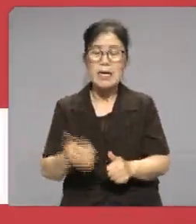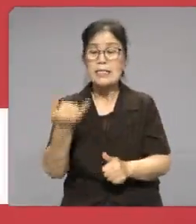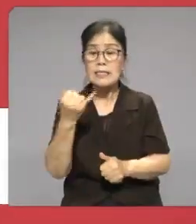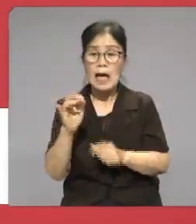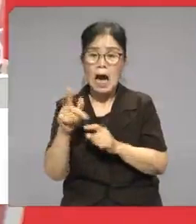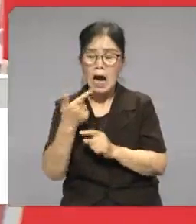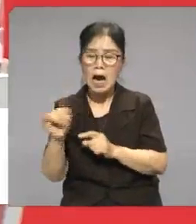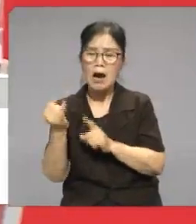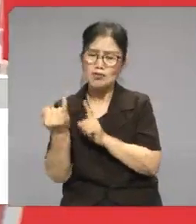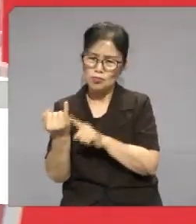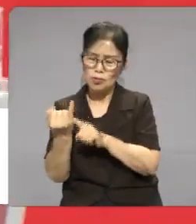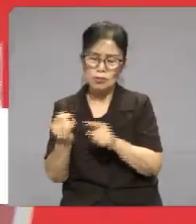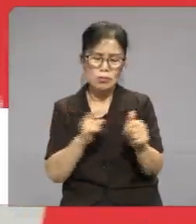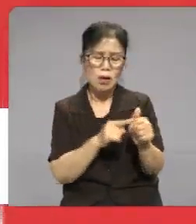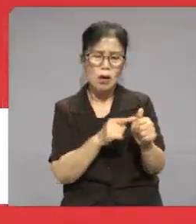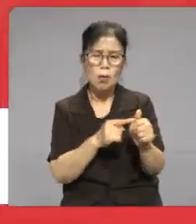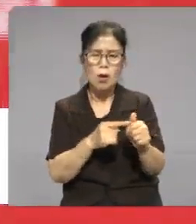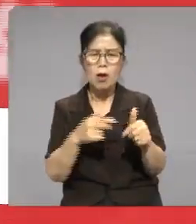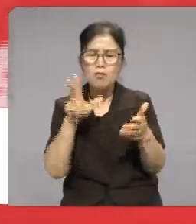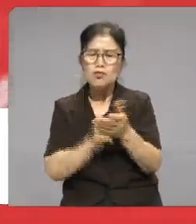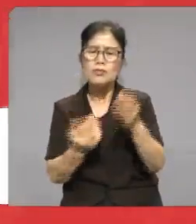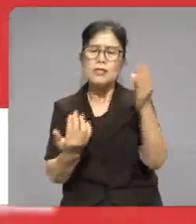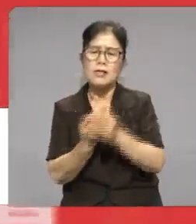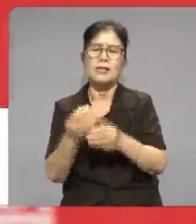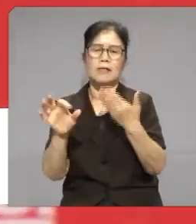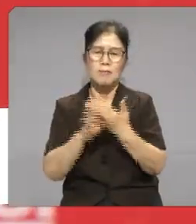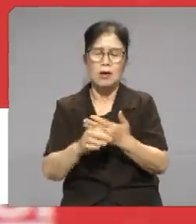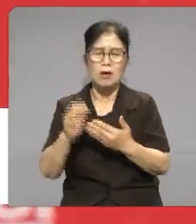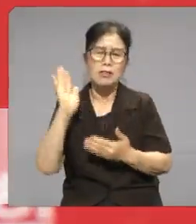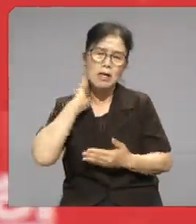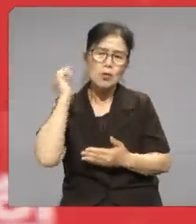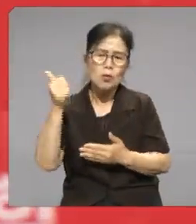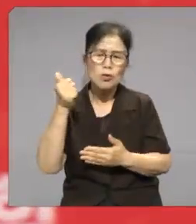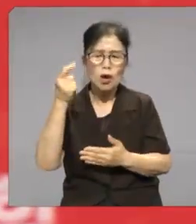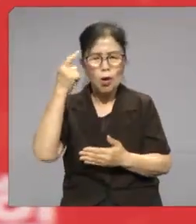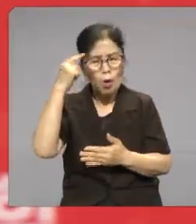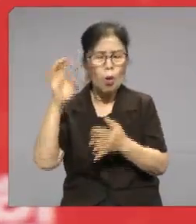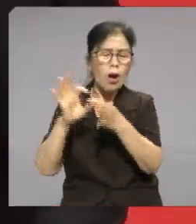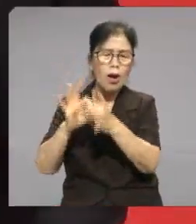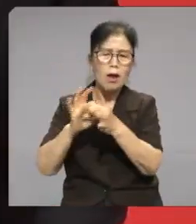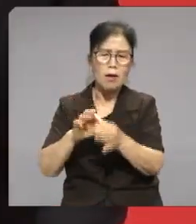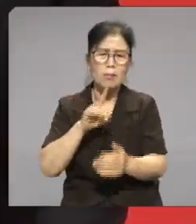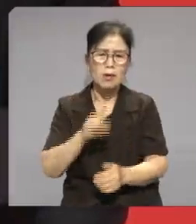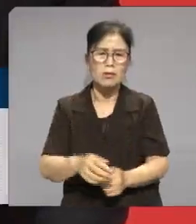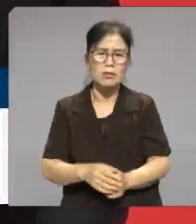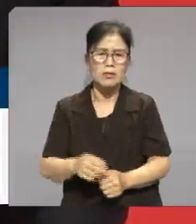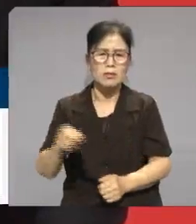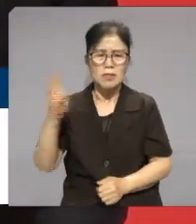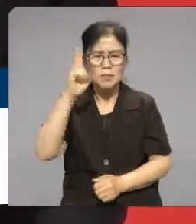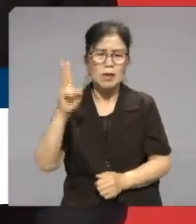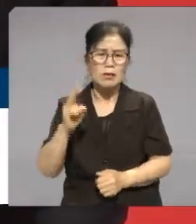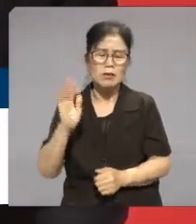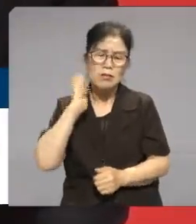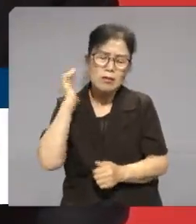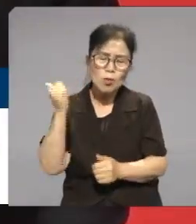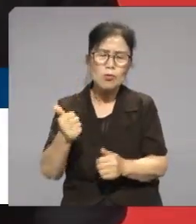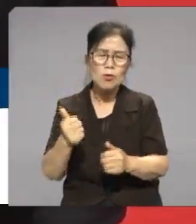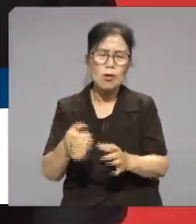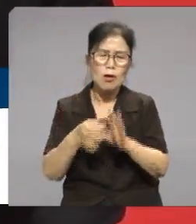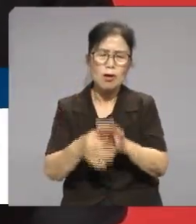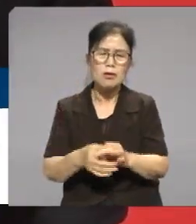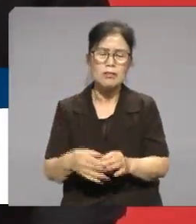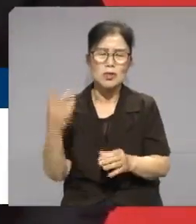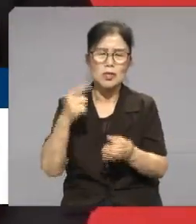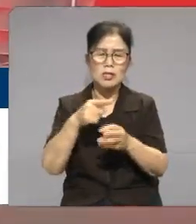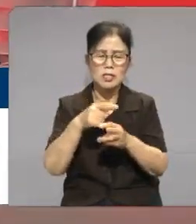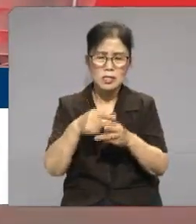후보는 한를 향해 왜 항상 문제가 생기면 대통령을 끌어들이고 직격했다 대통령을 끌어들입니다 지난번에 김건희